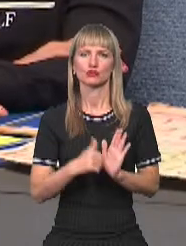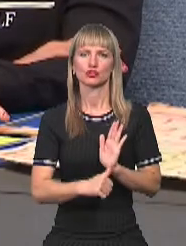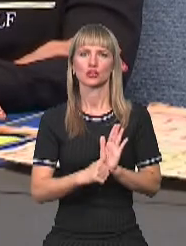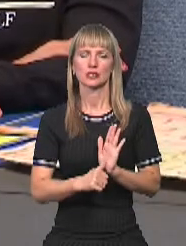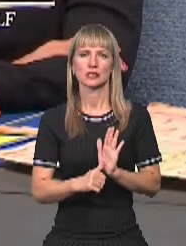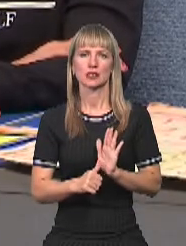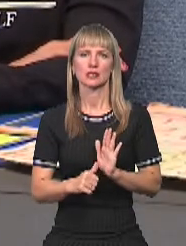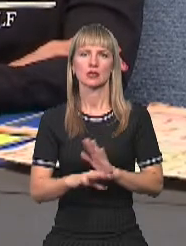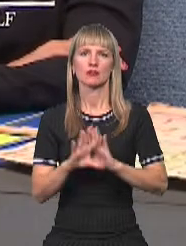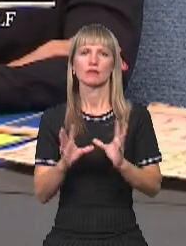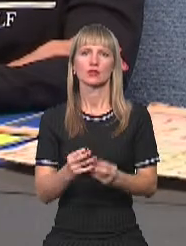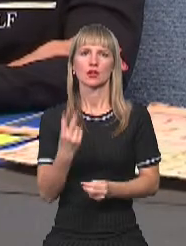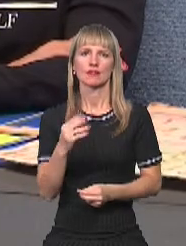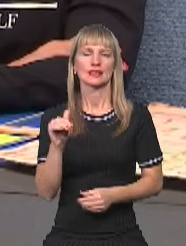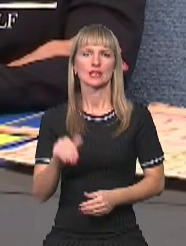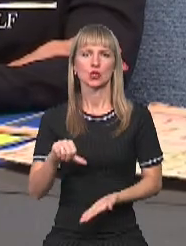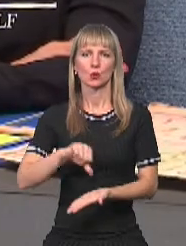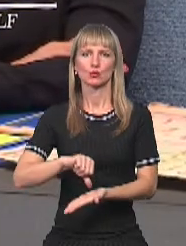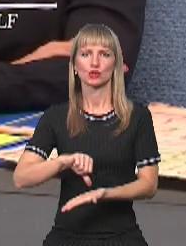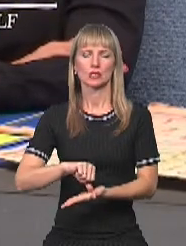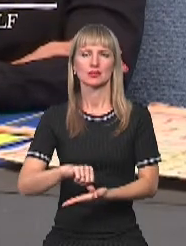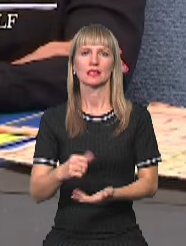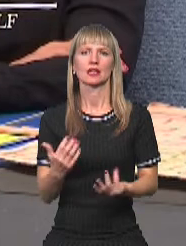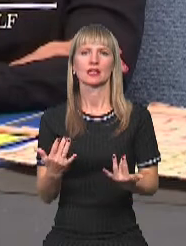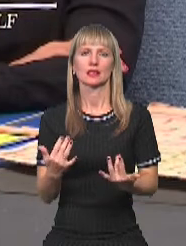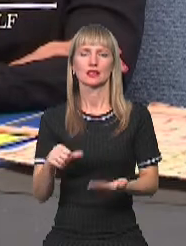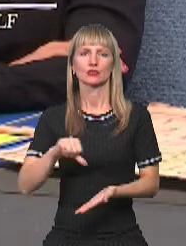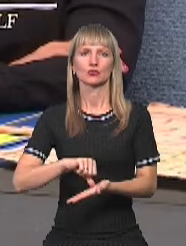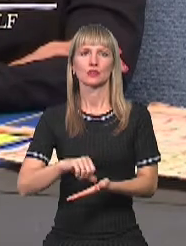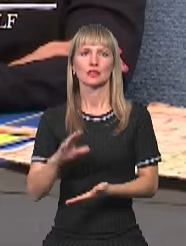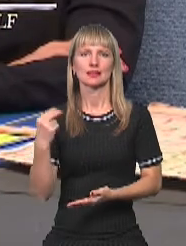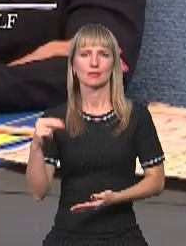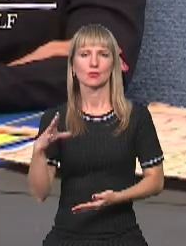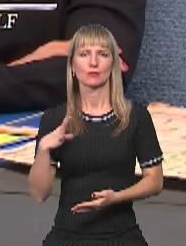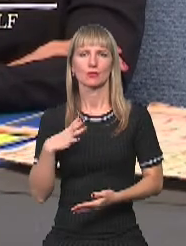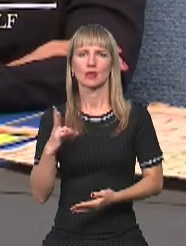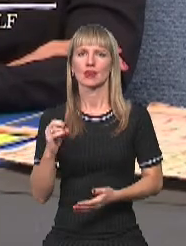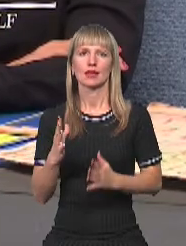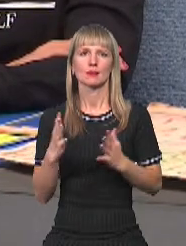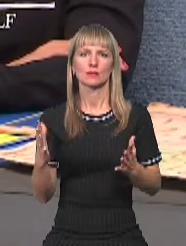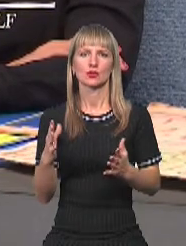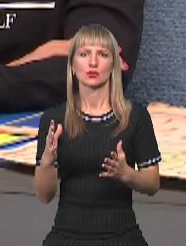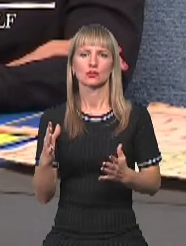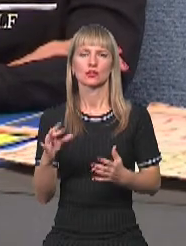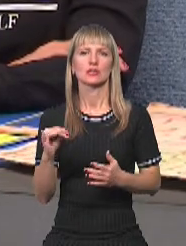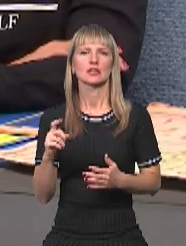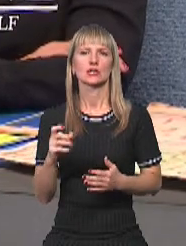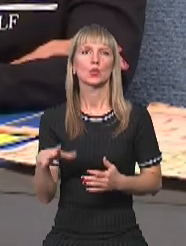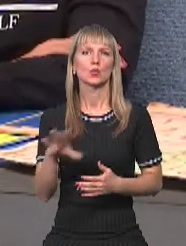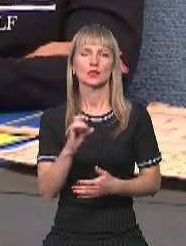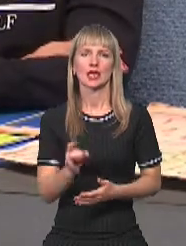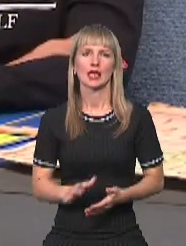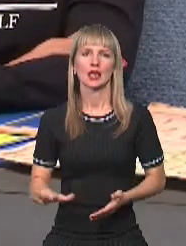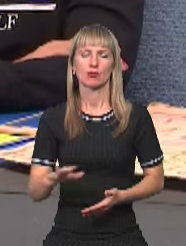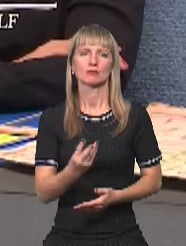всього 2000 учасників. Угу. Кількість учасників із Запоріжжя було найбільшою із усіх регіонів. Тобто, угу, ну,